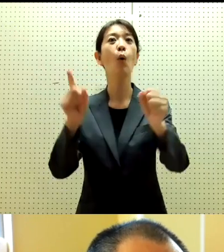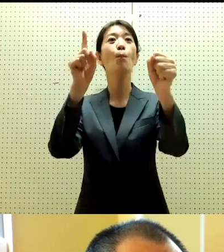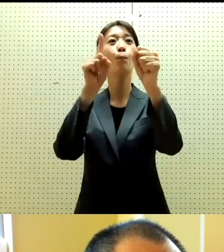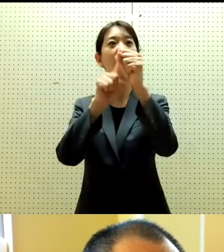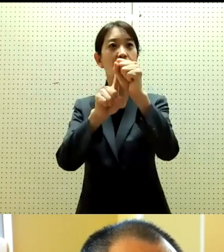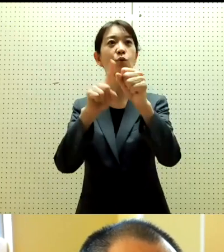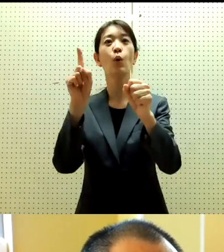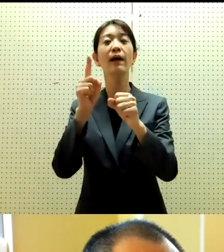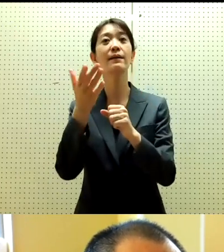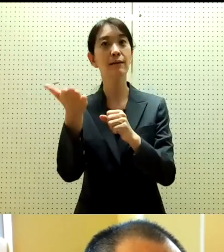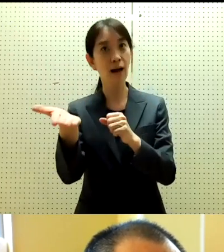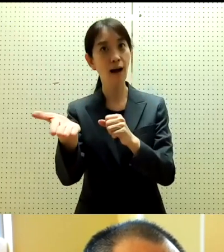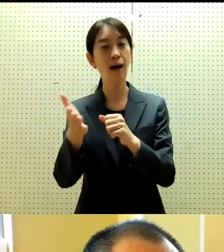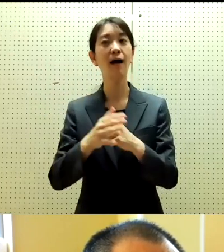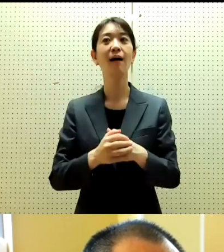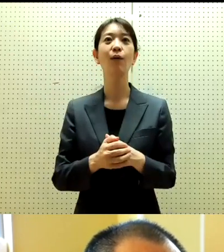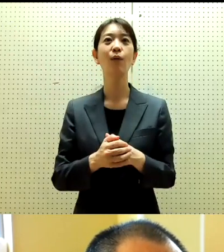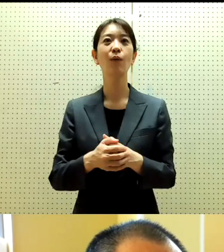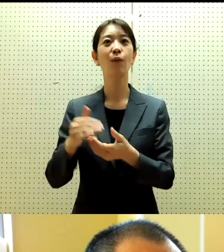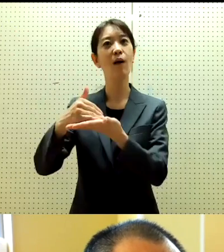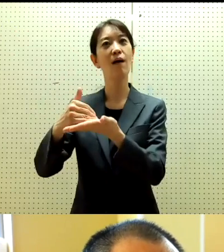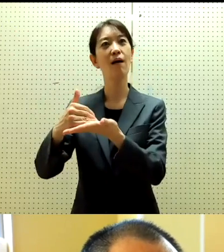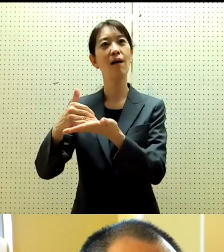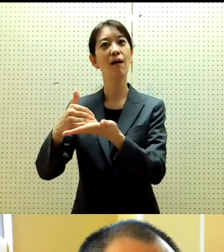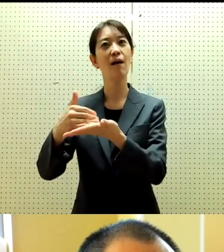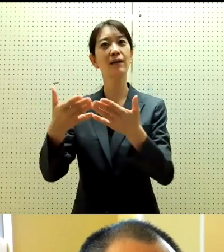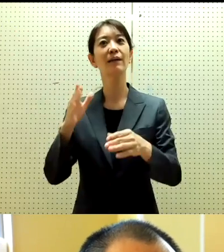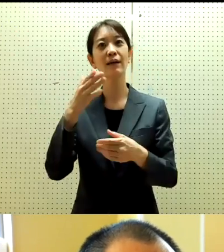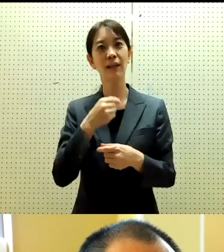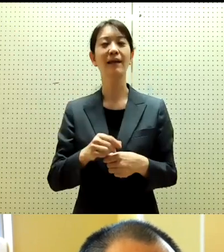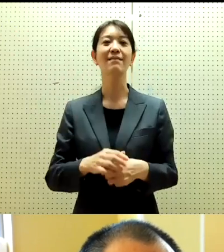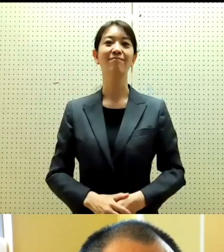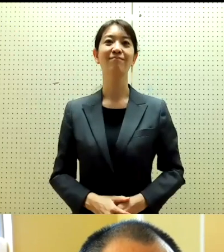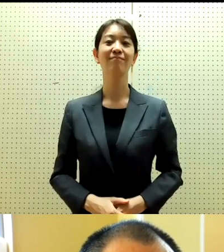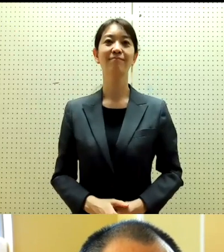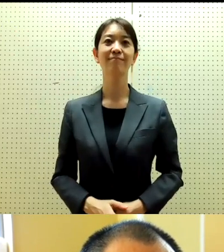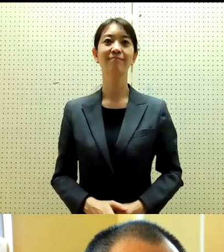しているのかってあたりをです、ね、ちょっとお話しいただけるとありがたいと思います。はい、